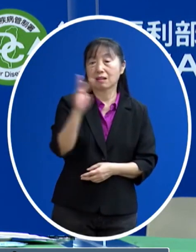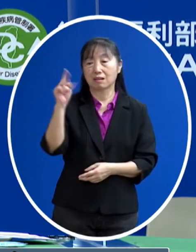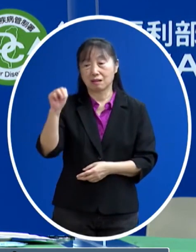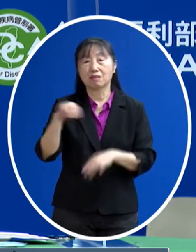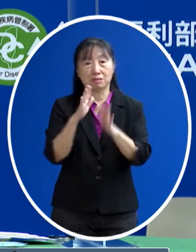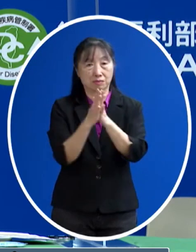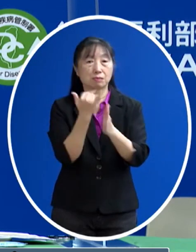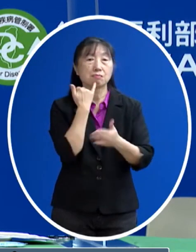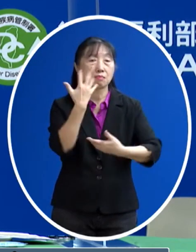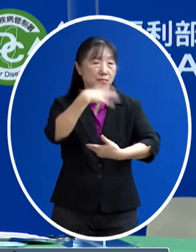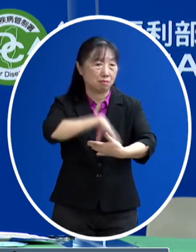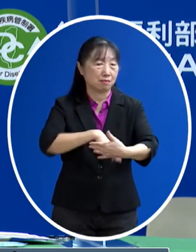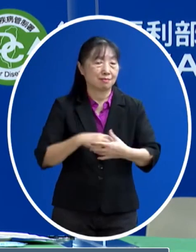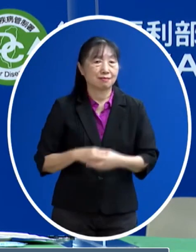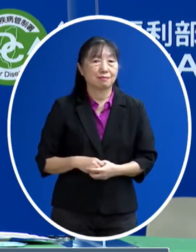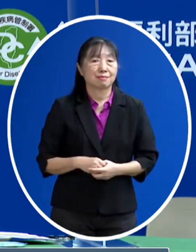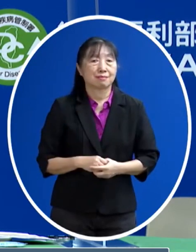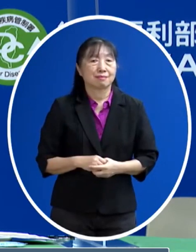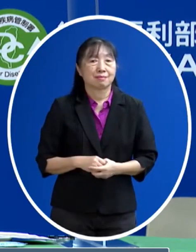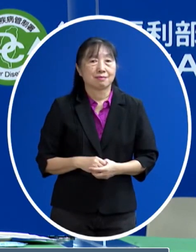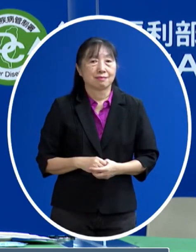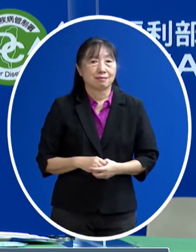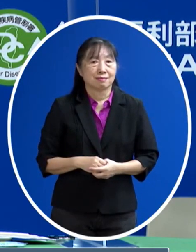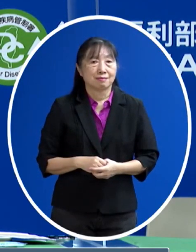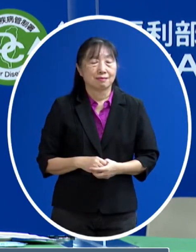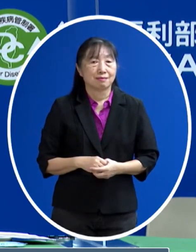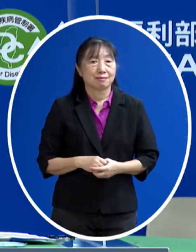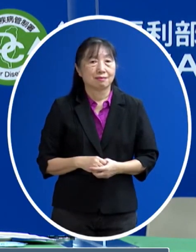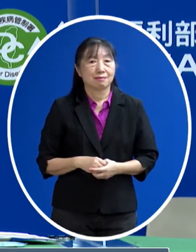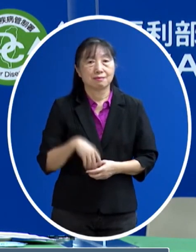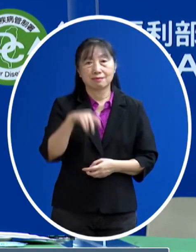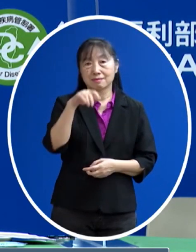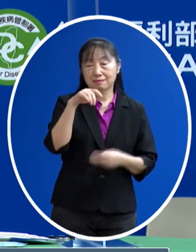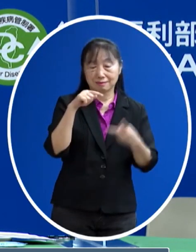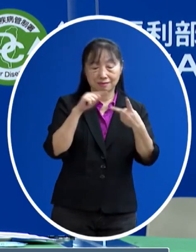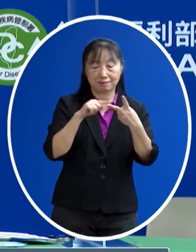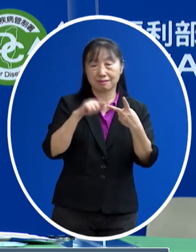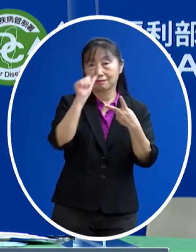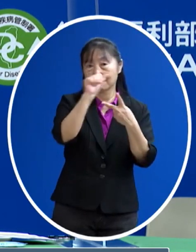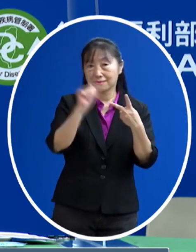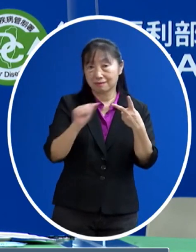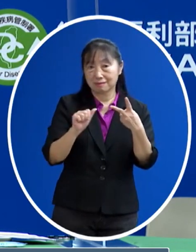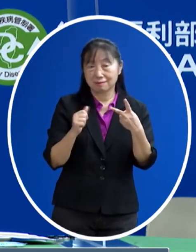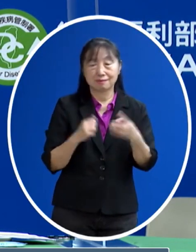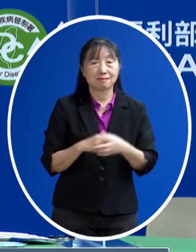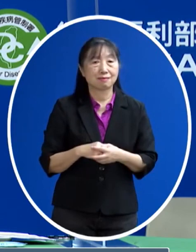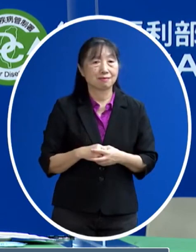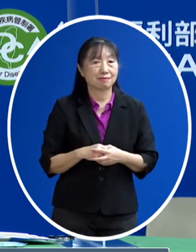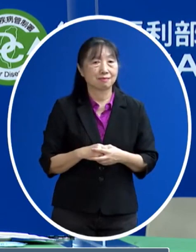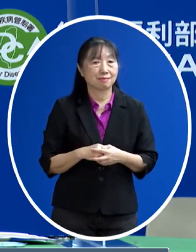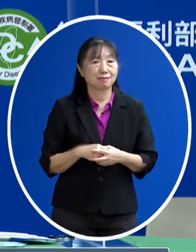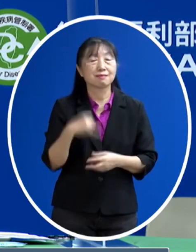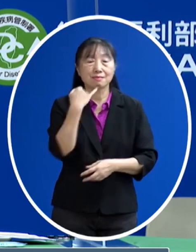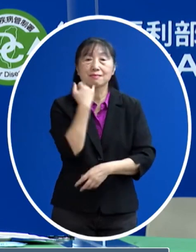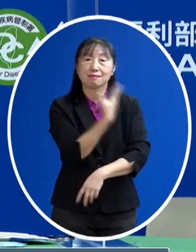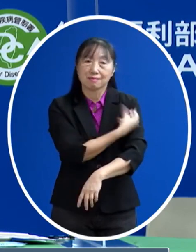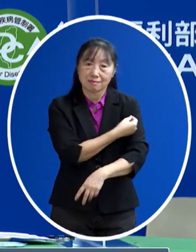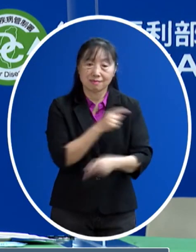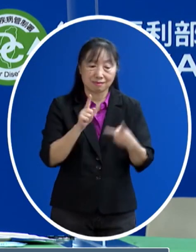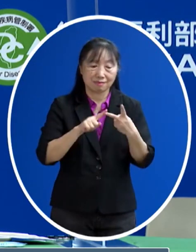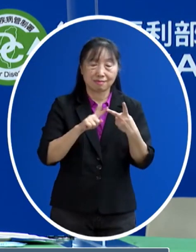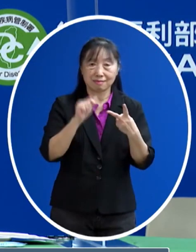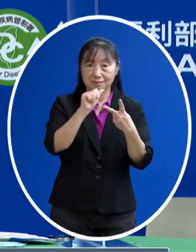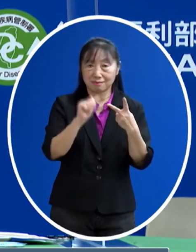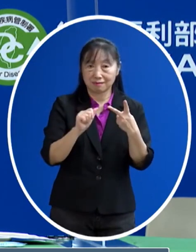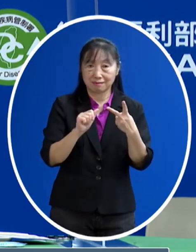可以纳进去那另外AZ 第二剂的部分就是。可以打 AZ 第二剂